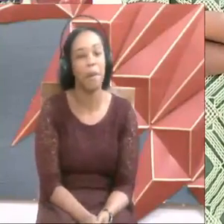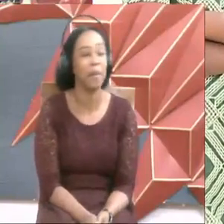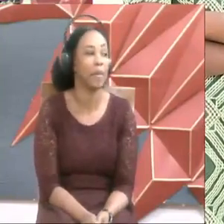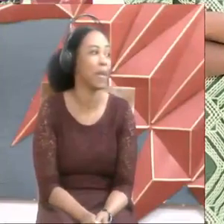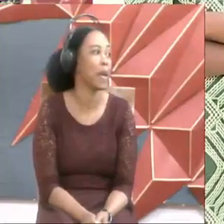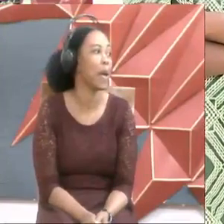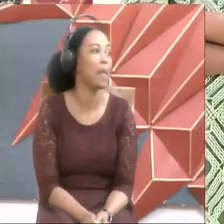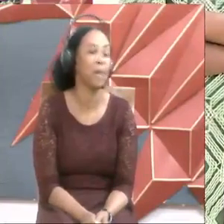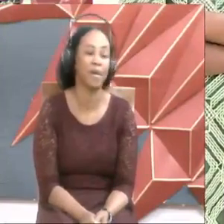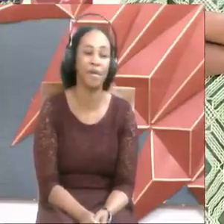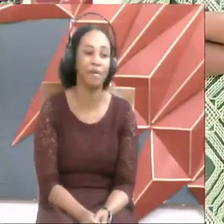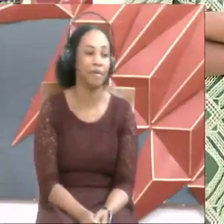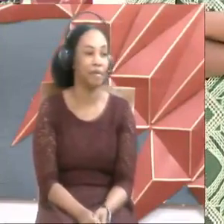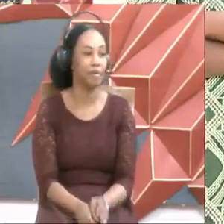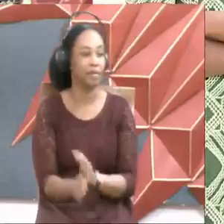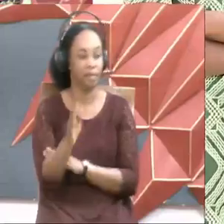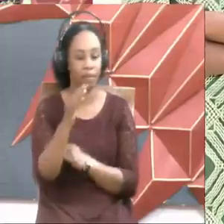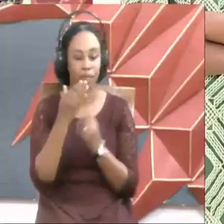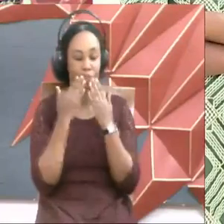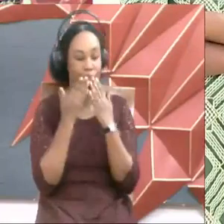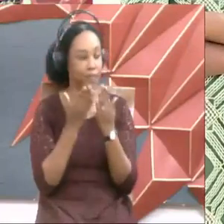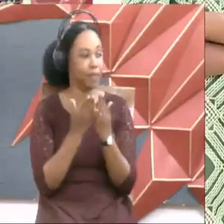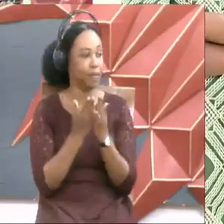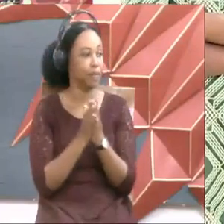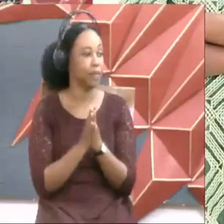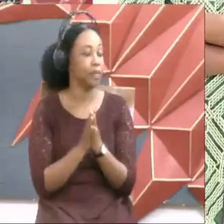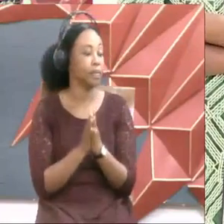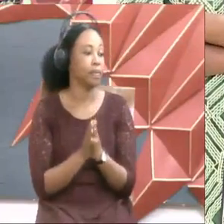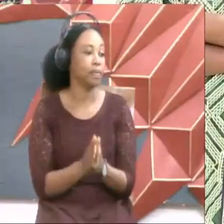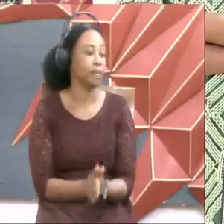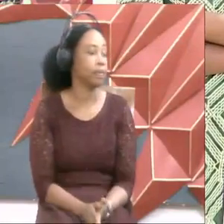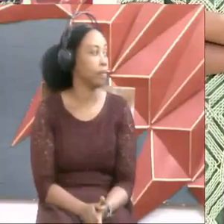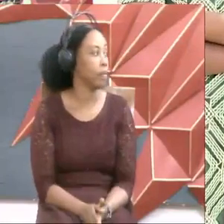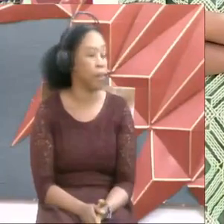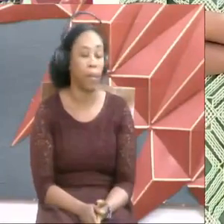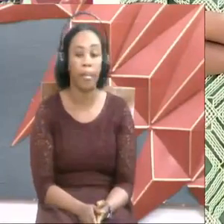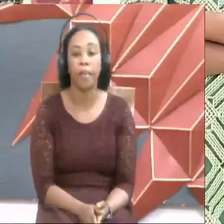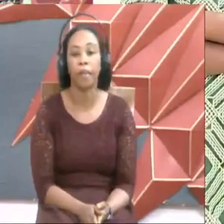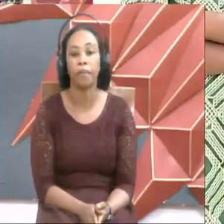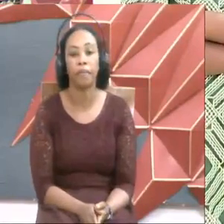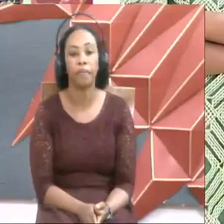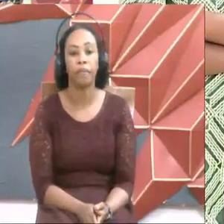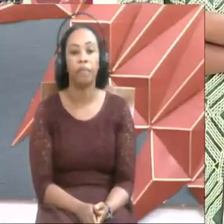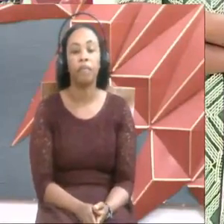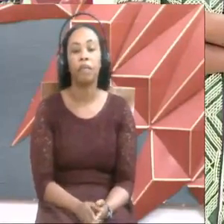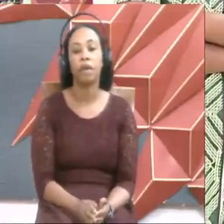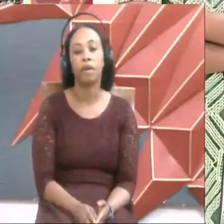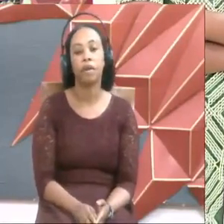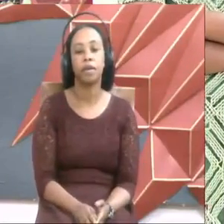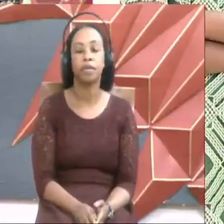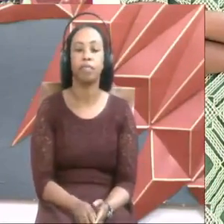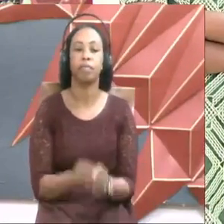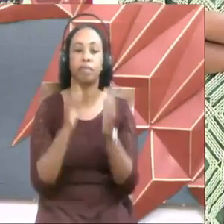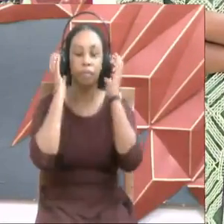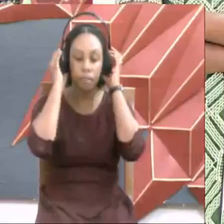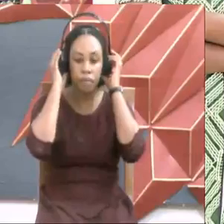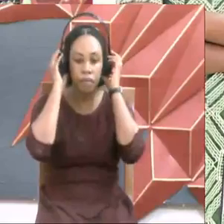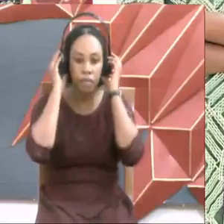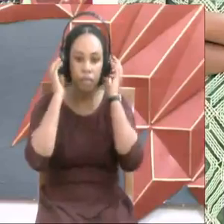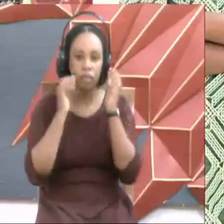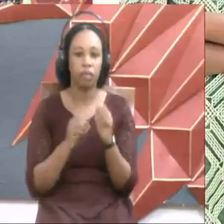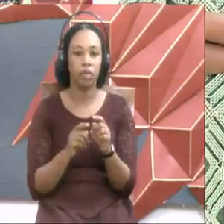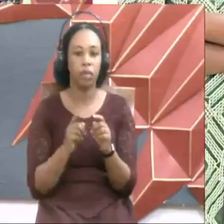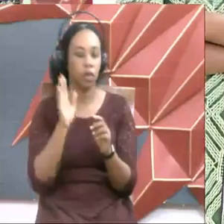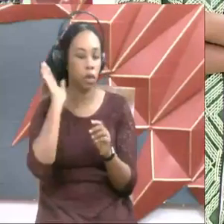Imana ishimwe. Que Dieu soit loué. Eh, hanyuma noneho rero. Mais non. Hari nanone nkuko twakumvise mu